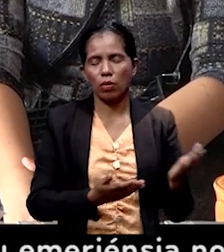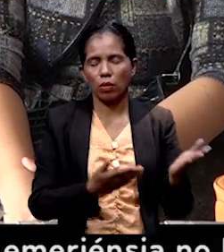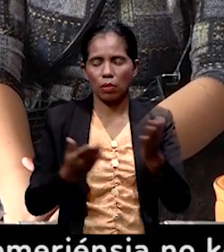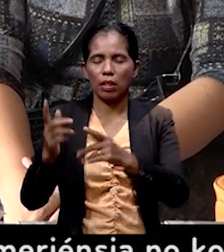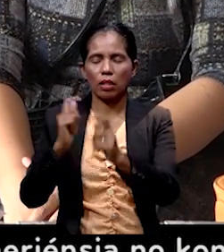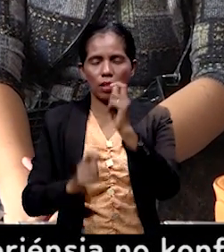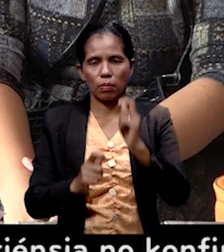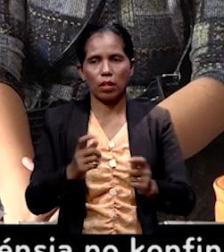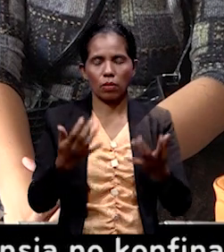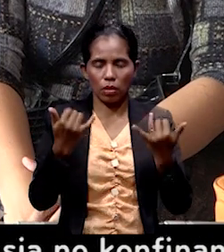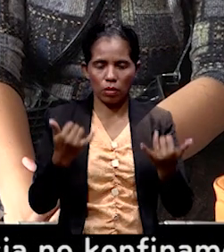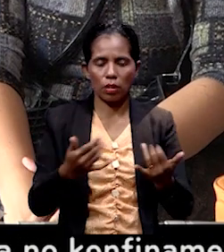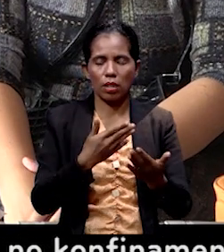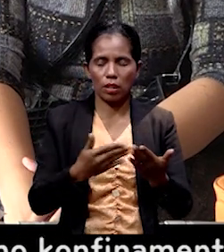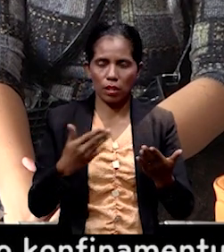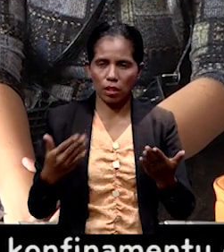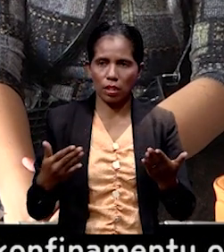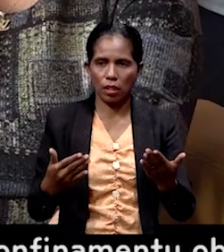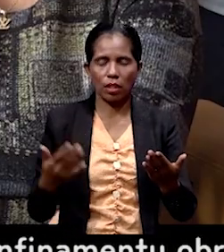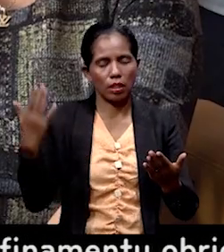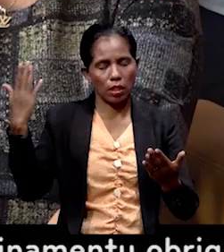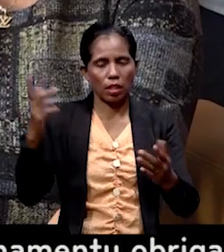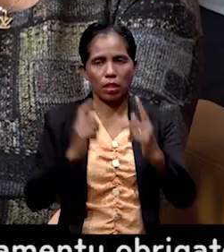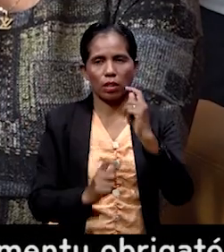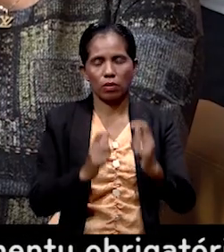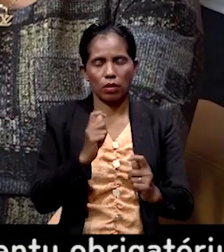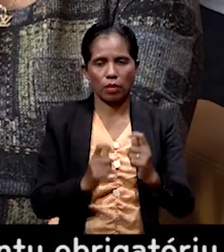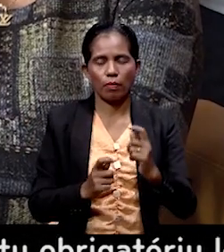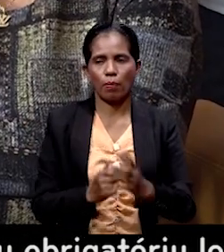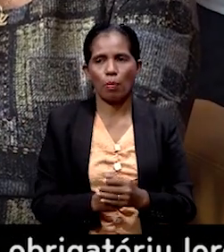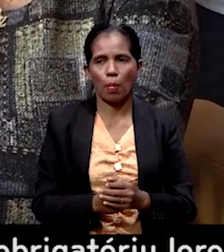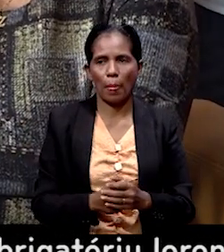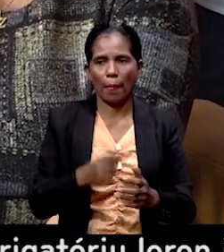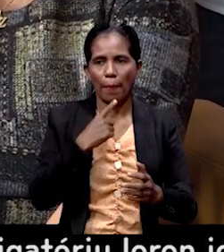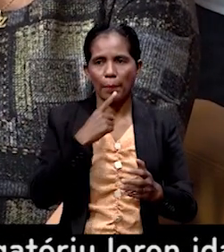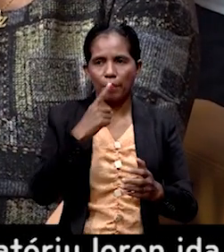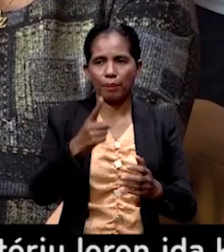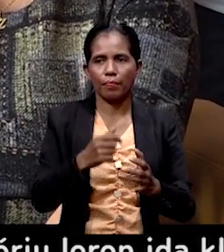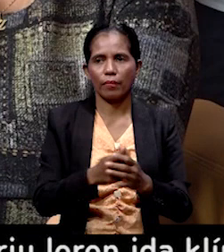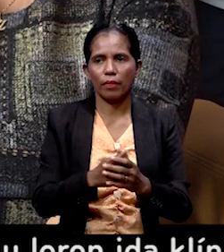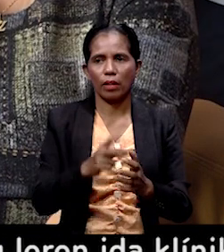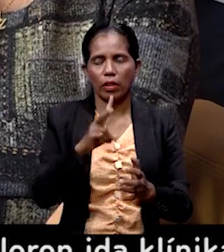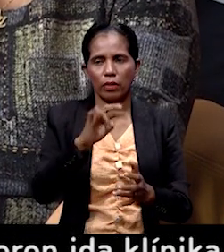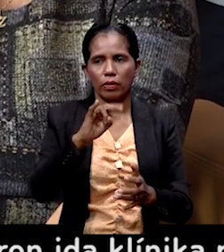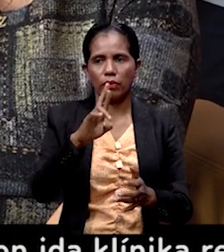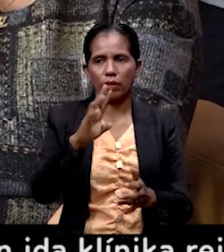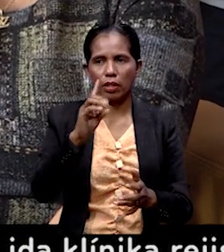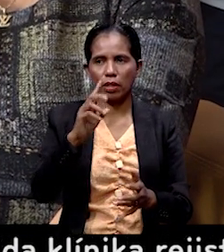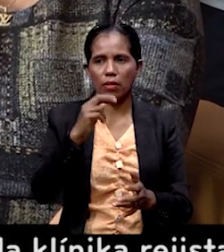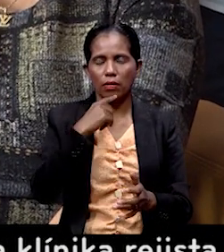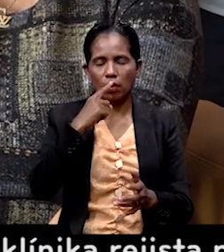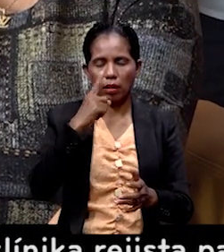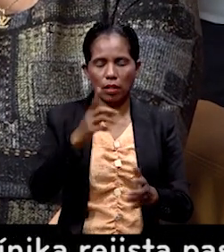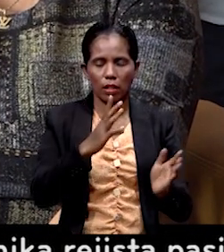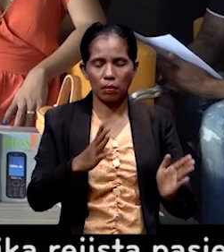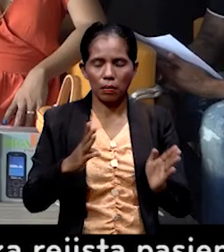uhin lorong sasangan sirne si iya hela tribunal. Advogada privada companhia Oca Detel Virna de Carvalho Hateteng prosesu